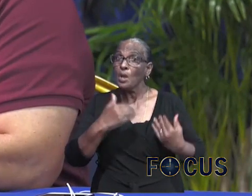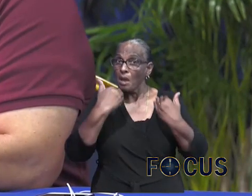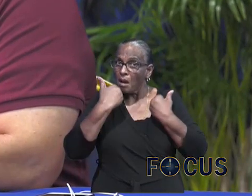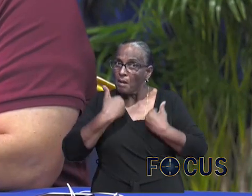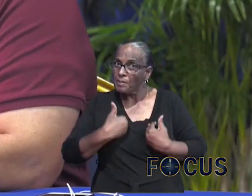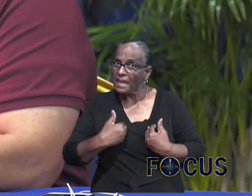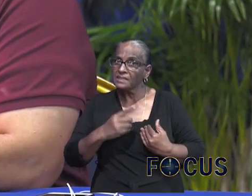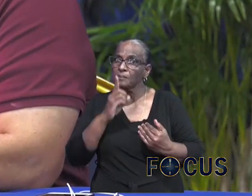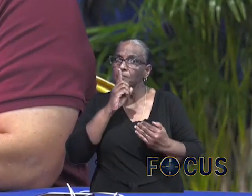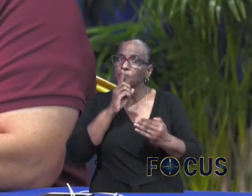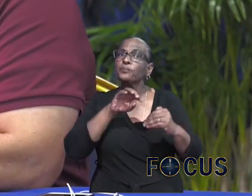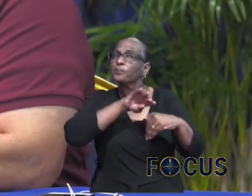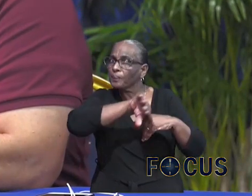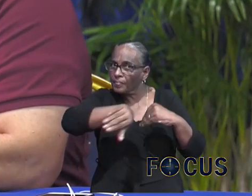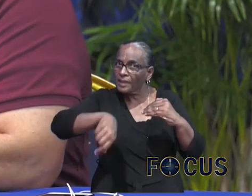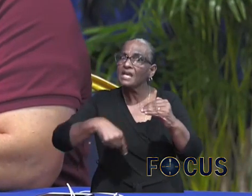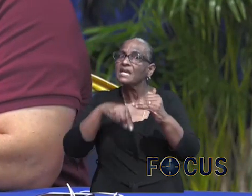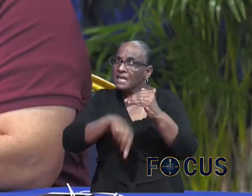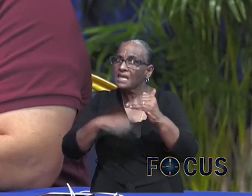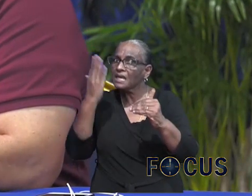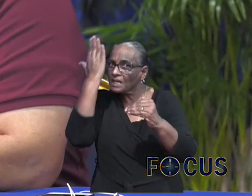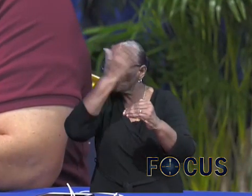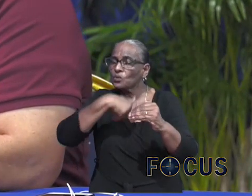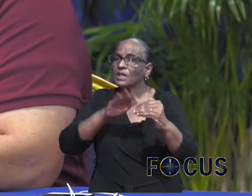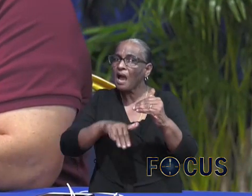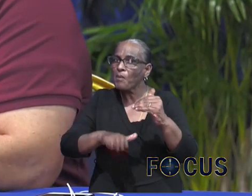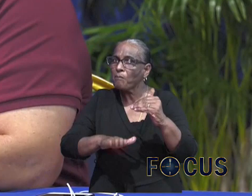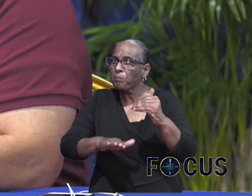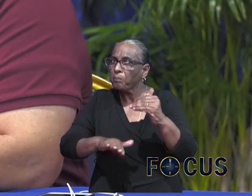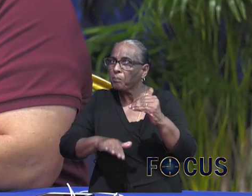En hebben zij natuurlijk ook wel de